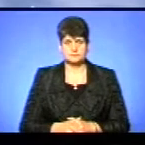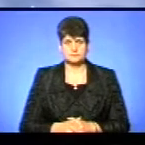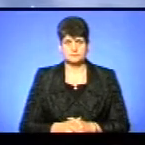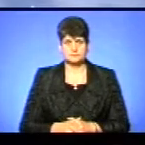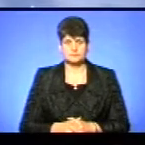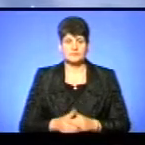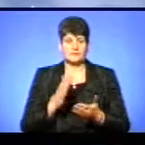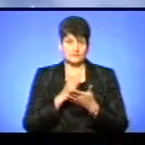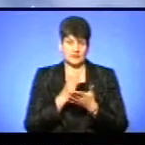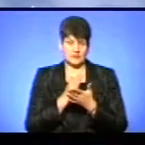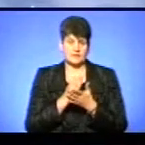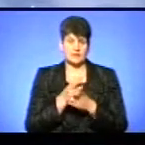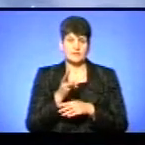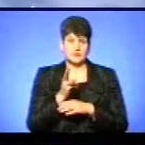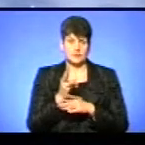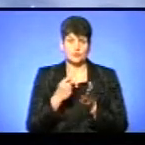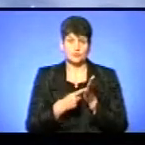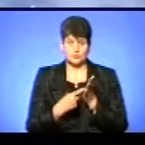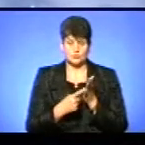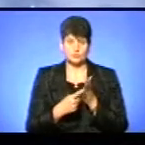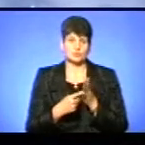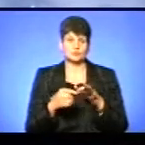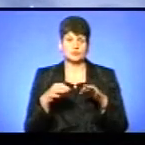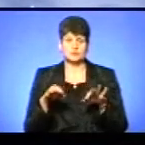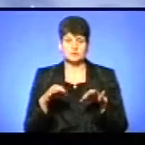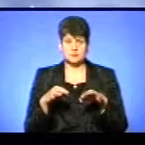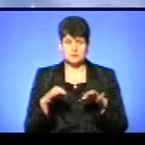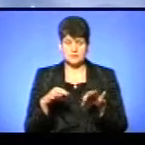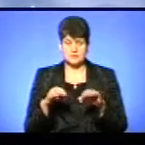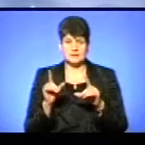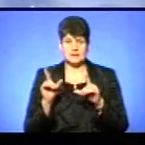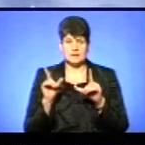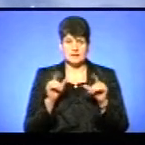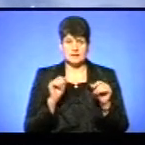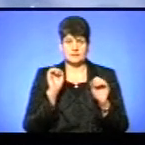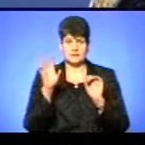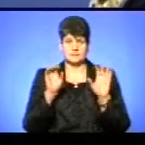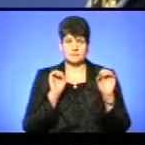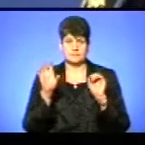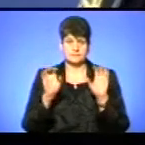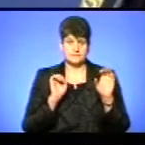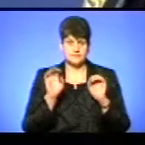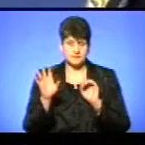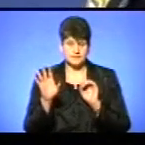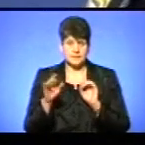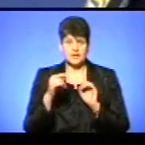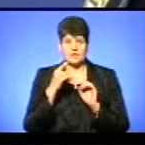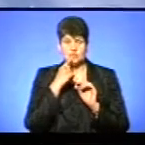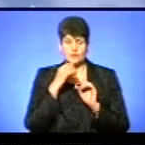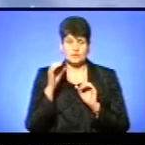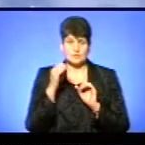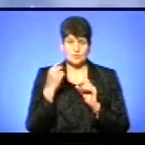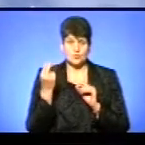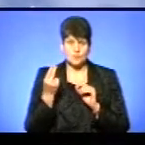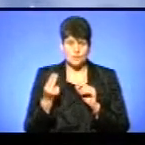Є відеодокази того, що транспортний засіб Toyota Prius рухався на проблискових маячках червоного синього